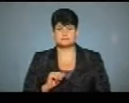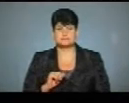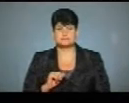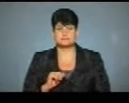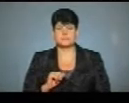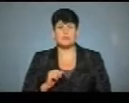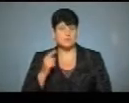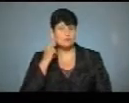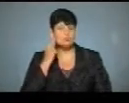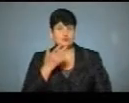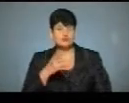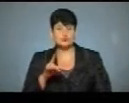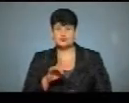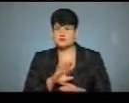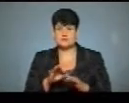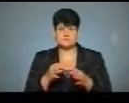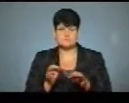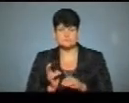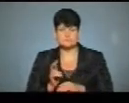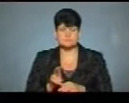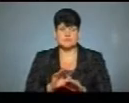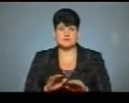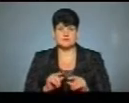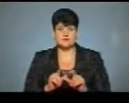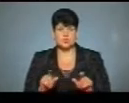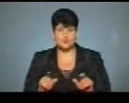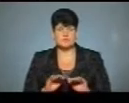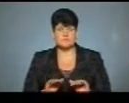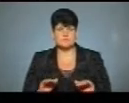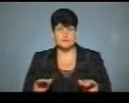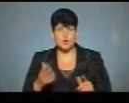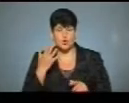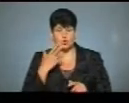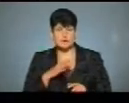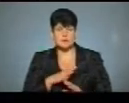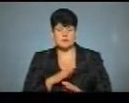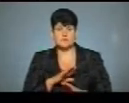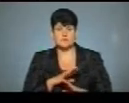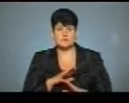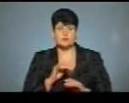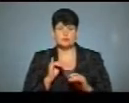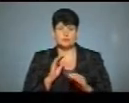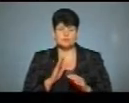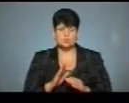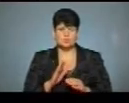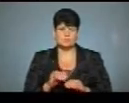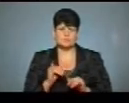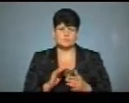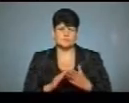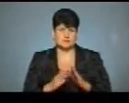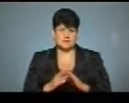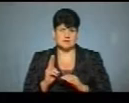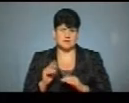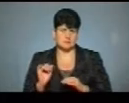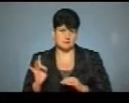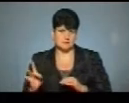Ну, ось ми почули, що не пускатимуть дітей до школи та дитсадків, коли буде неблагополучна епідситуація. Тобто, якщо ми зараз